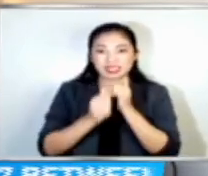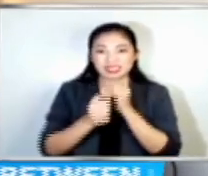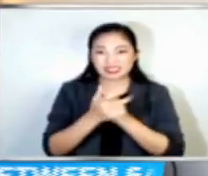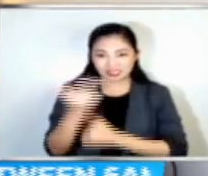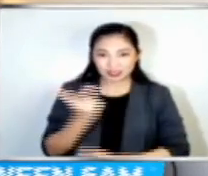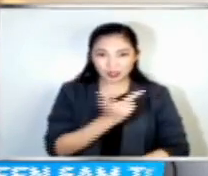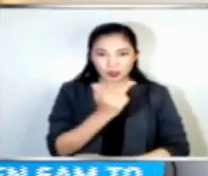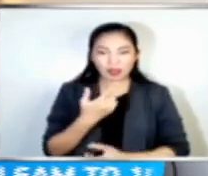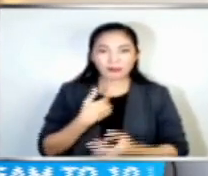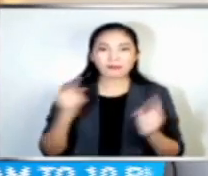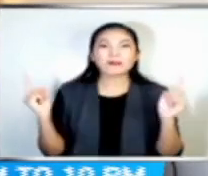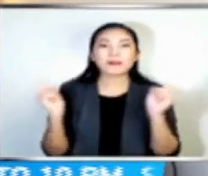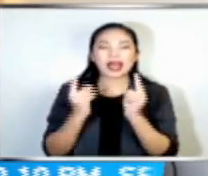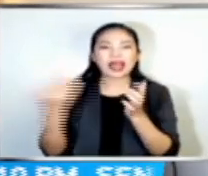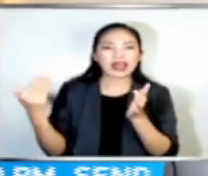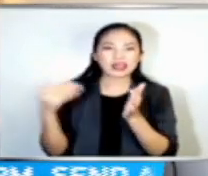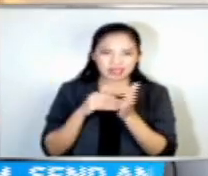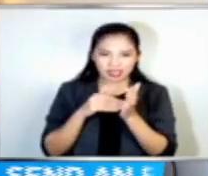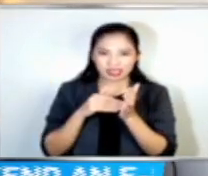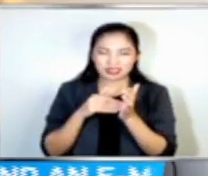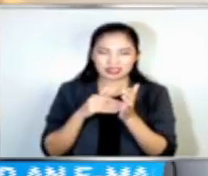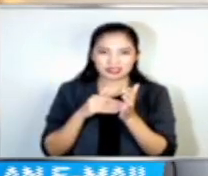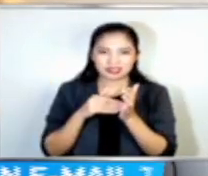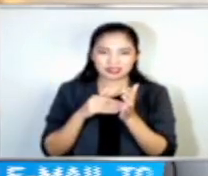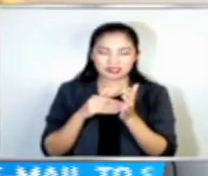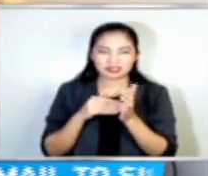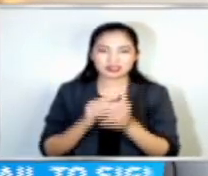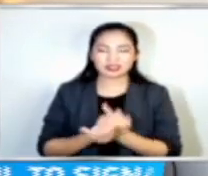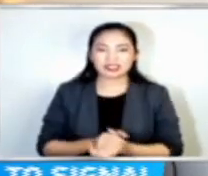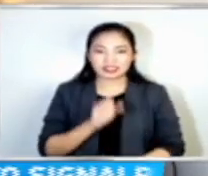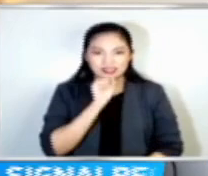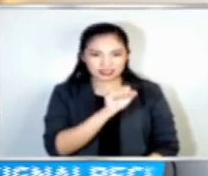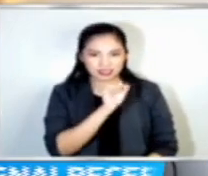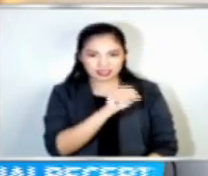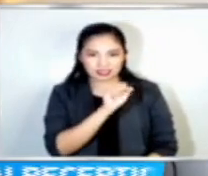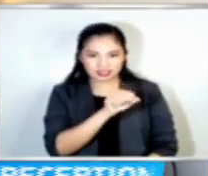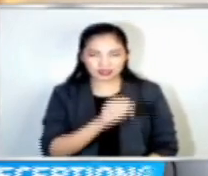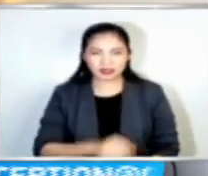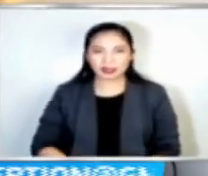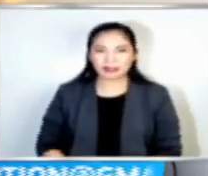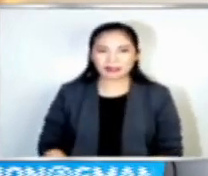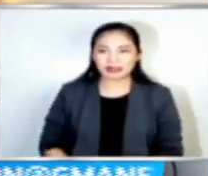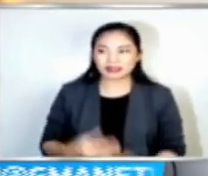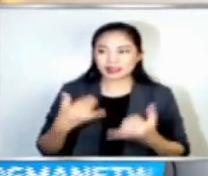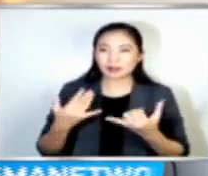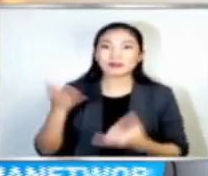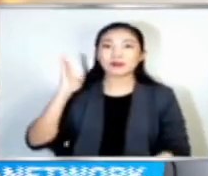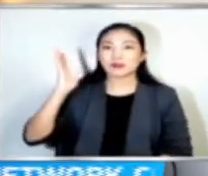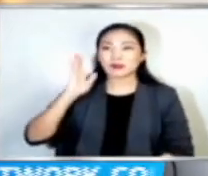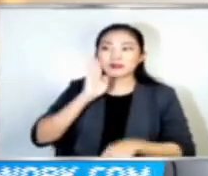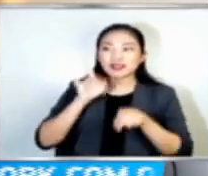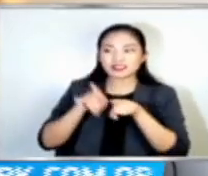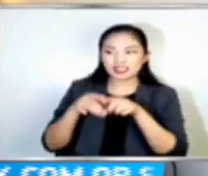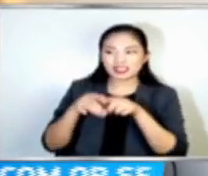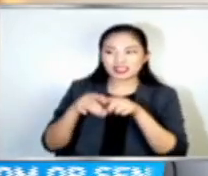Yeah. Sabi ko nga, ngayon, I play her brother naman. Pareho kami ni Carla, naging kapatid niya na. So, in a way, I feel